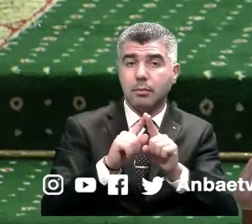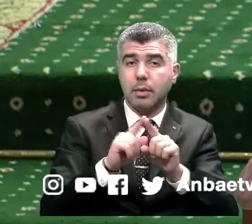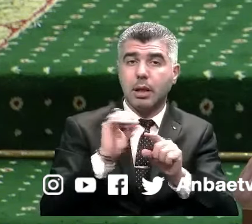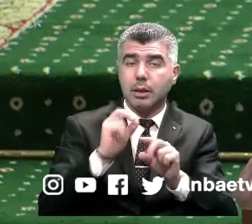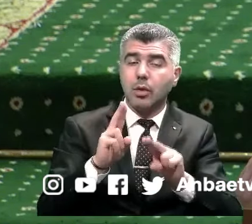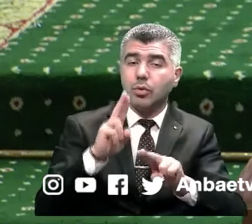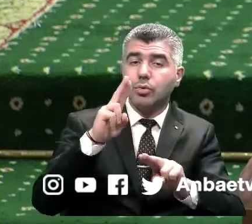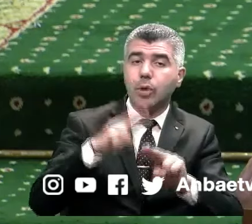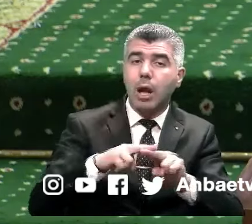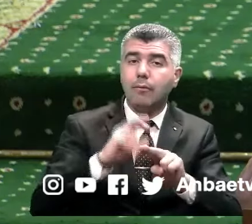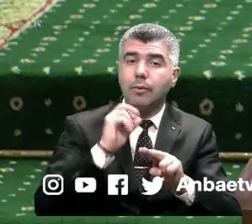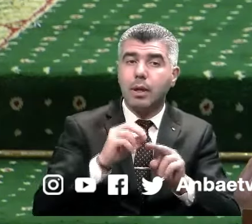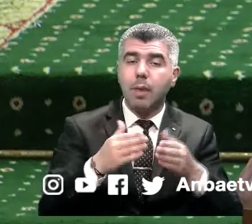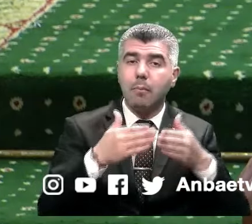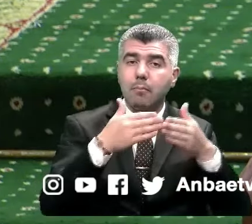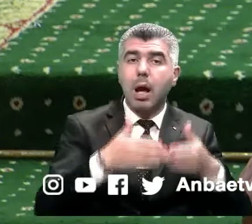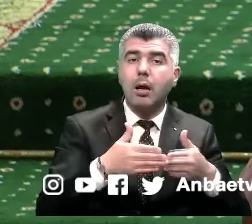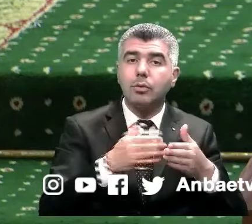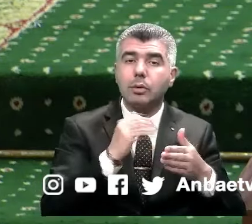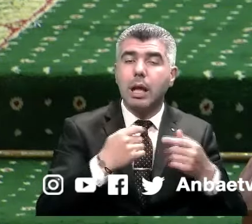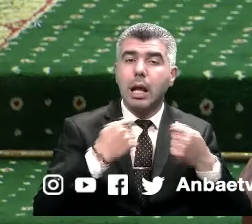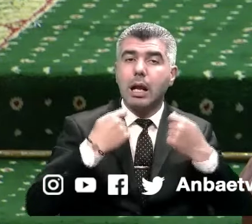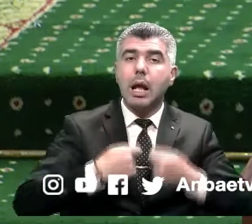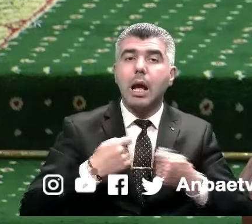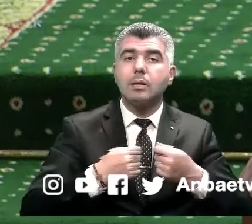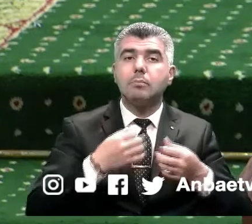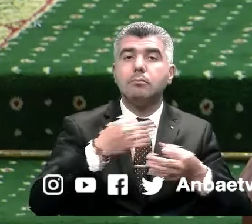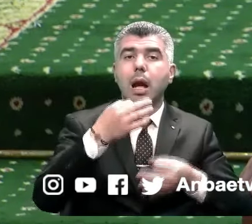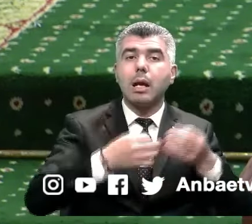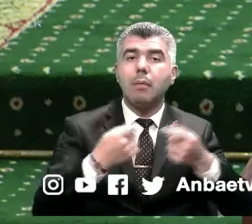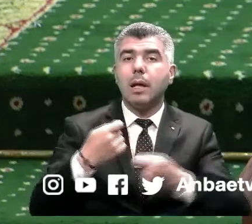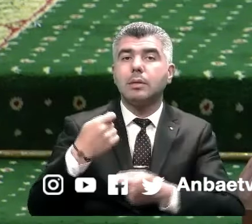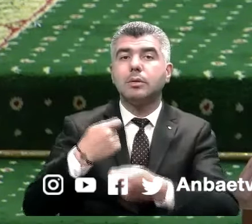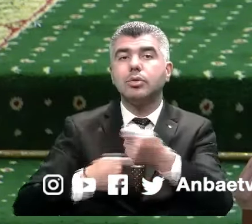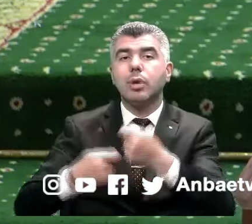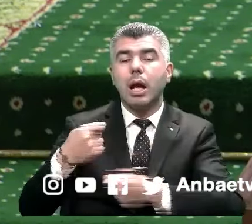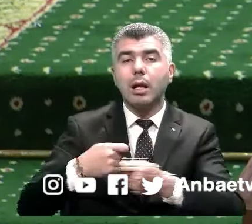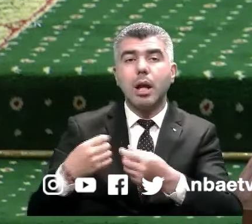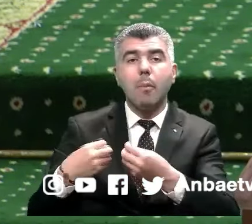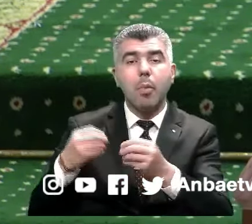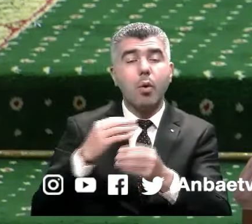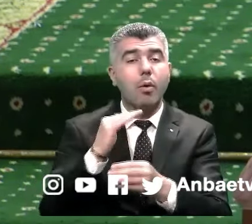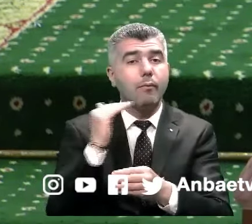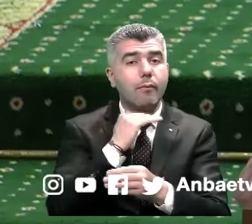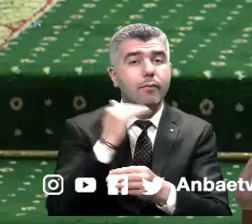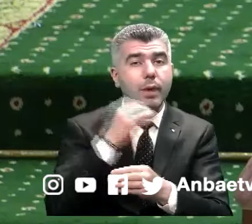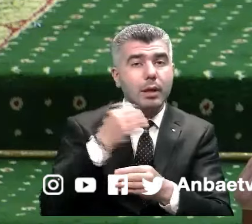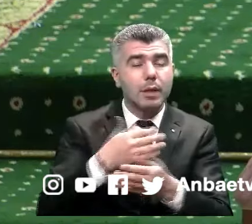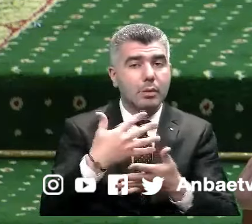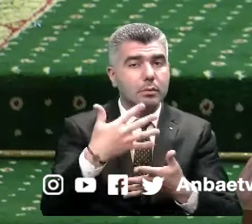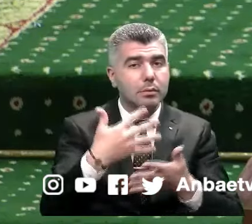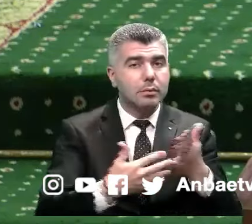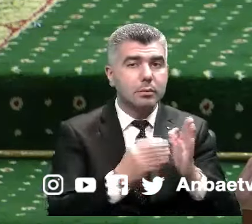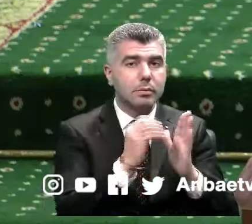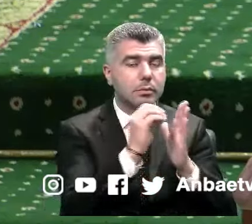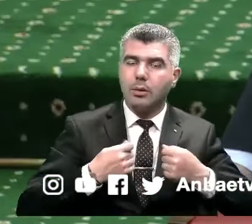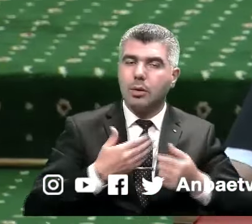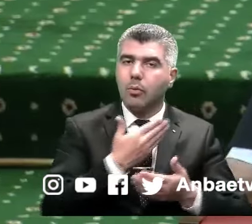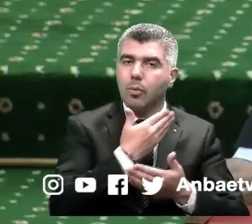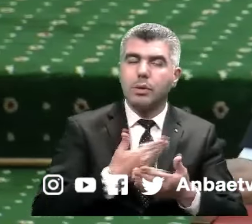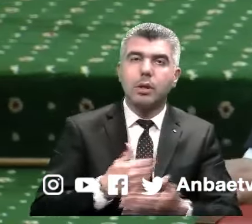تصفيه وكذلك السيد الرئيس المحكمه التجاريه قصد تسريع بيع الوحدات المعنيه وفق المسطره المنظمه